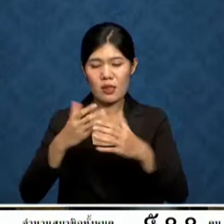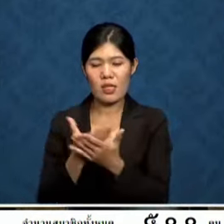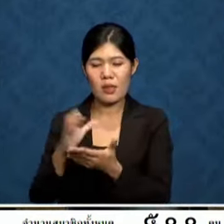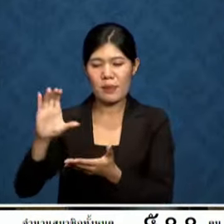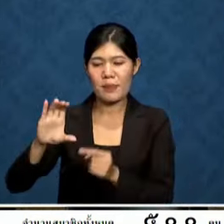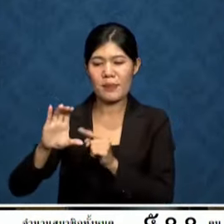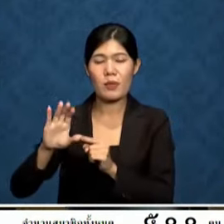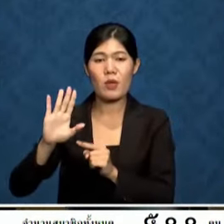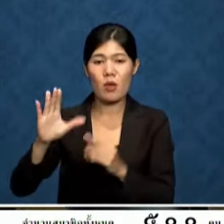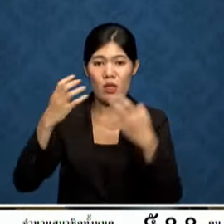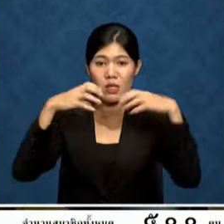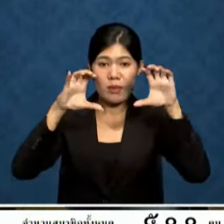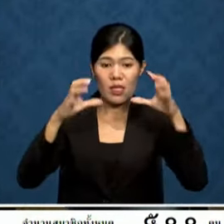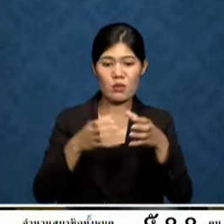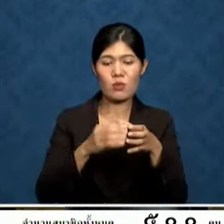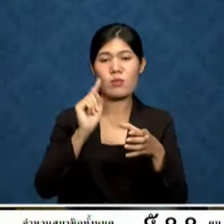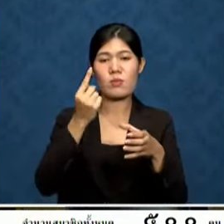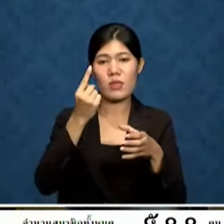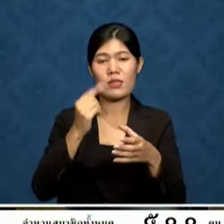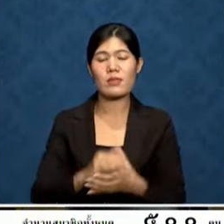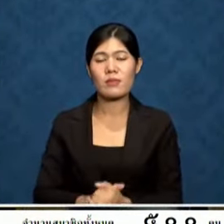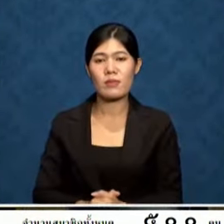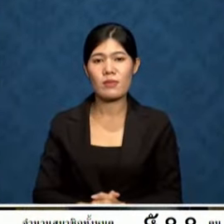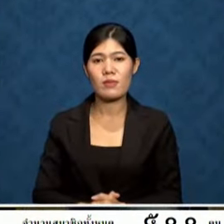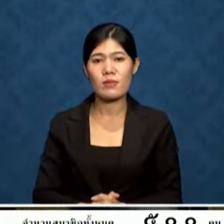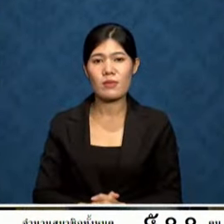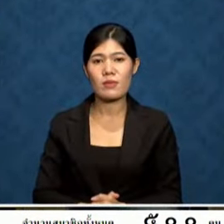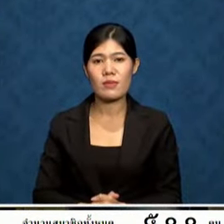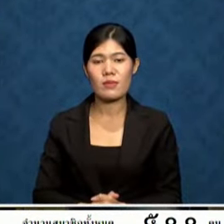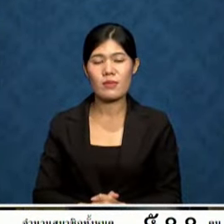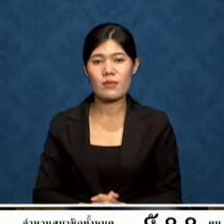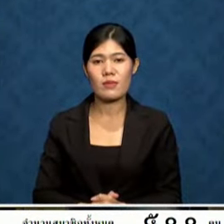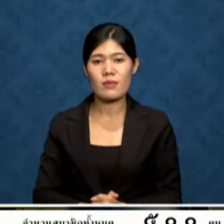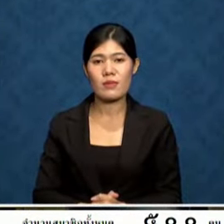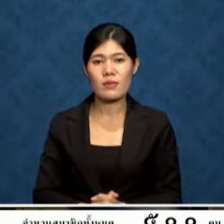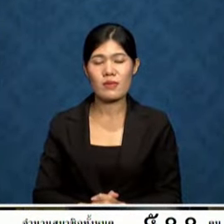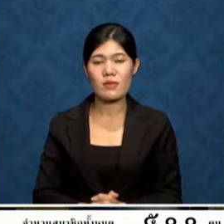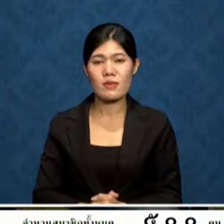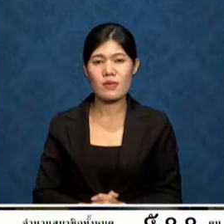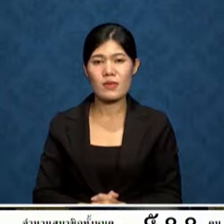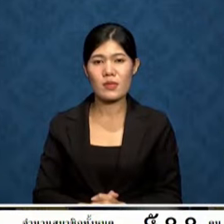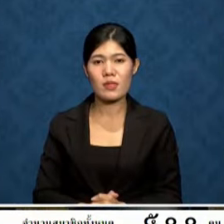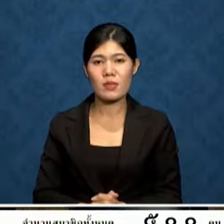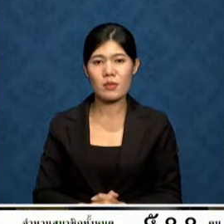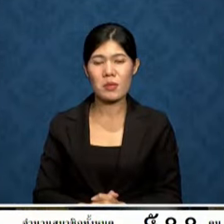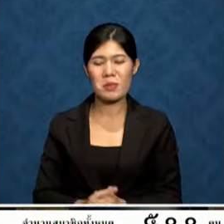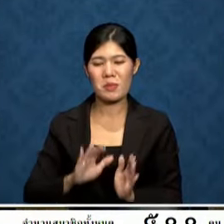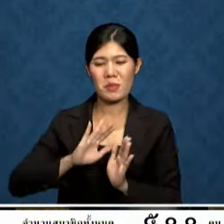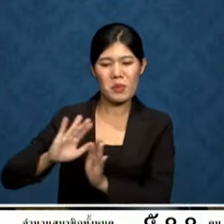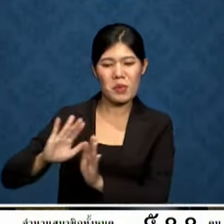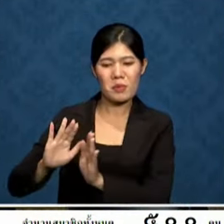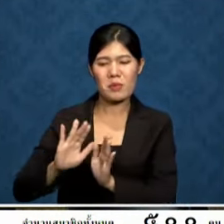ของรัฐบาลชุดใหม่แล้วไม่สามารถปัดความรับผิดชอบได้อีกต่อ